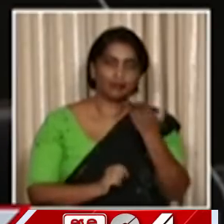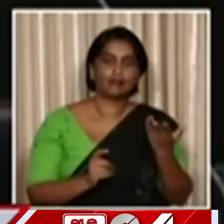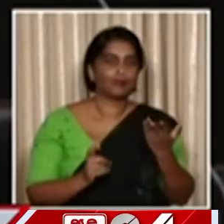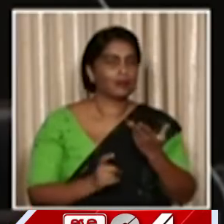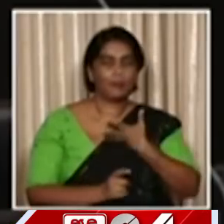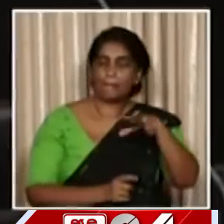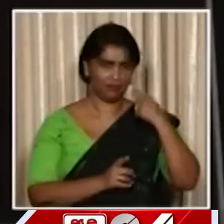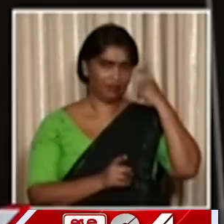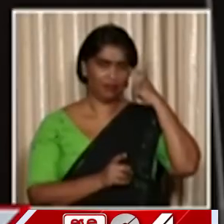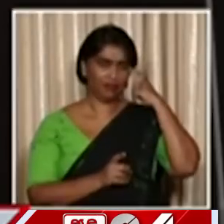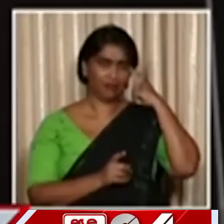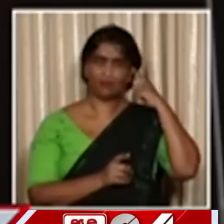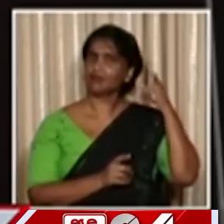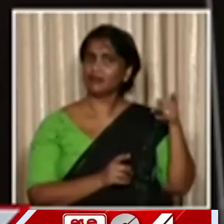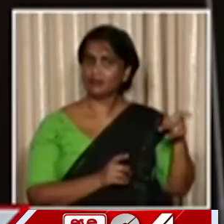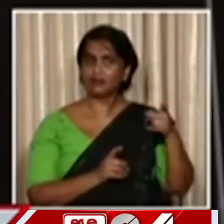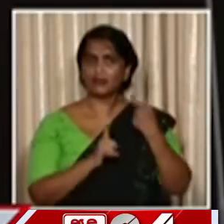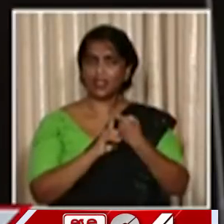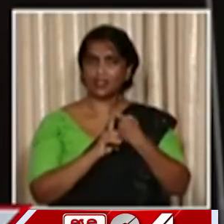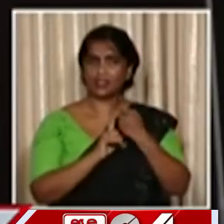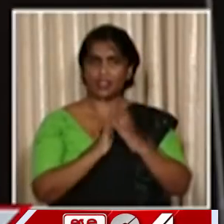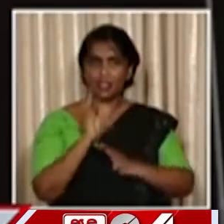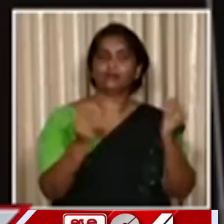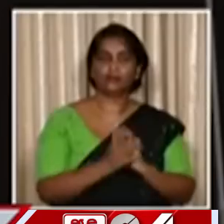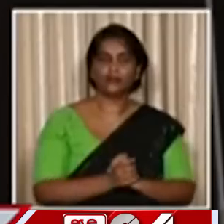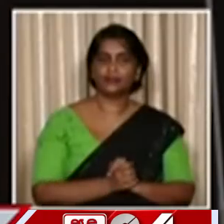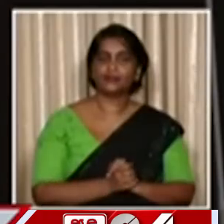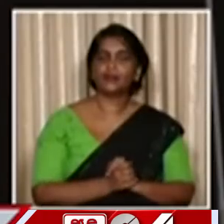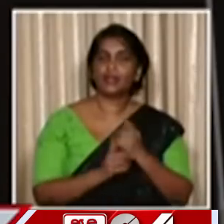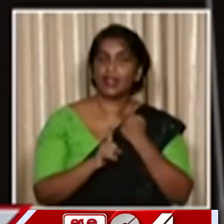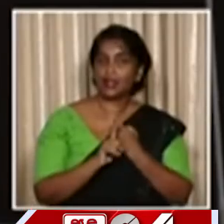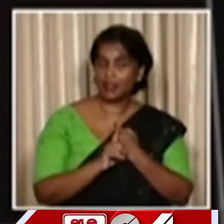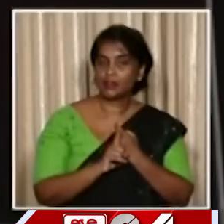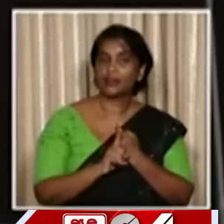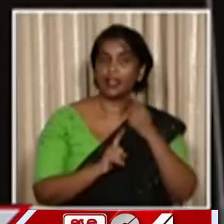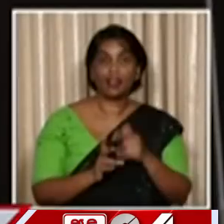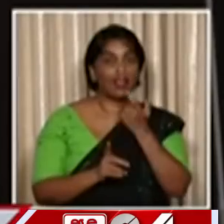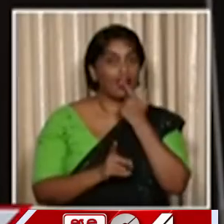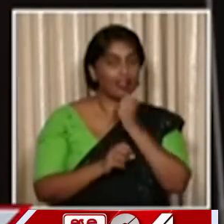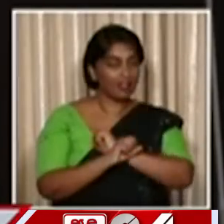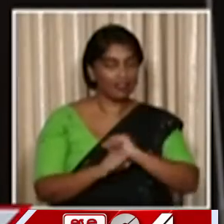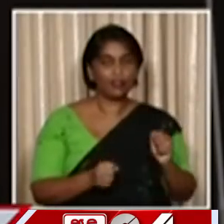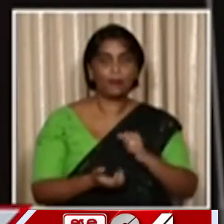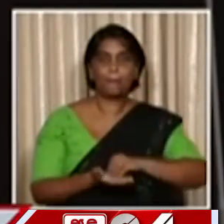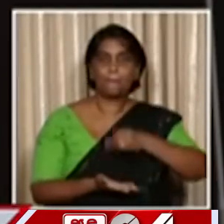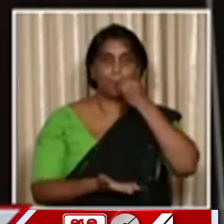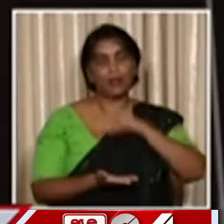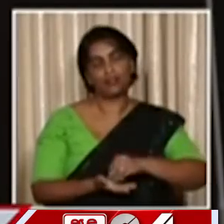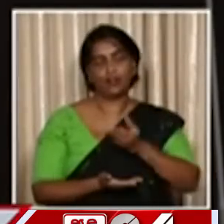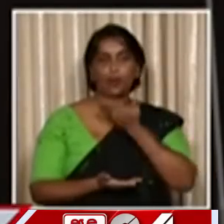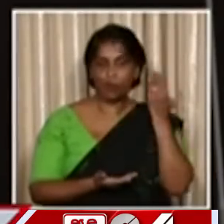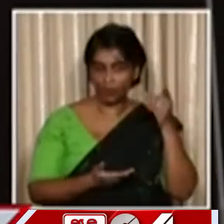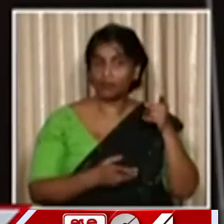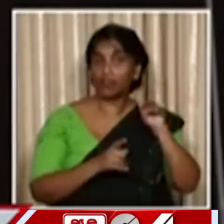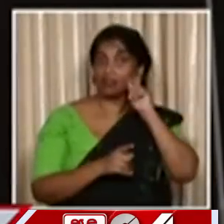එකද වෙන්නේ නැත්තේ ඒකට මේ කාංචන විජේසේකර ඇමතිතුමා හොඳ වැඩි කාංචන විජේසේකරගේ තාත්තා හිටියානම් දත් නැතුව බත් කන්න තිබ්බා